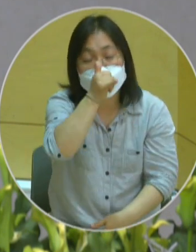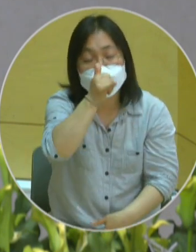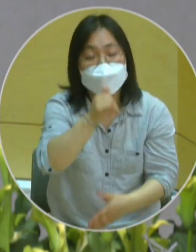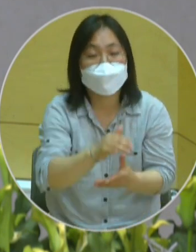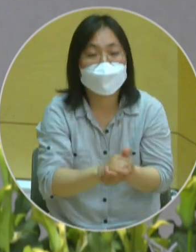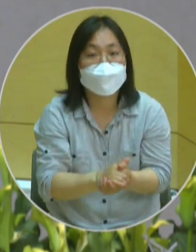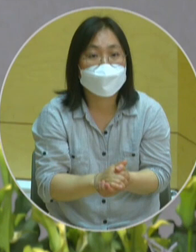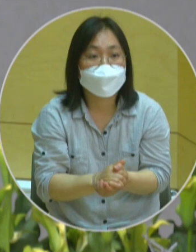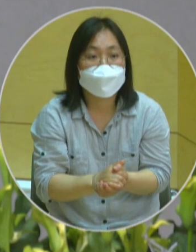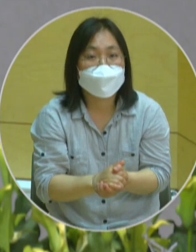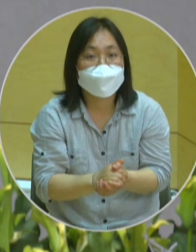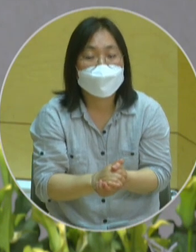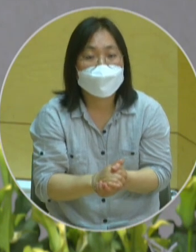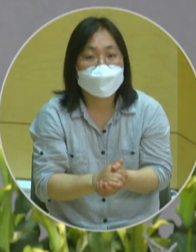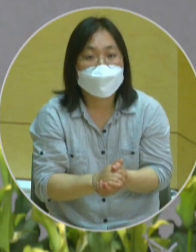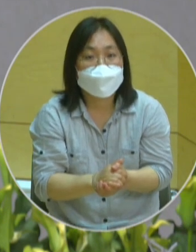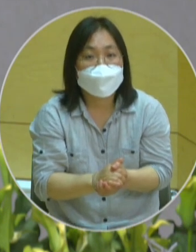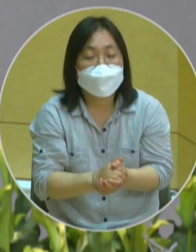거예요.